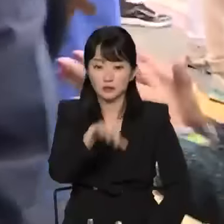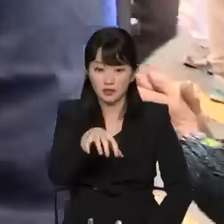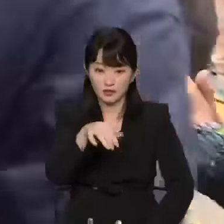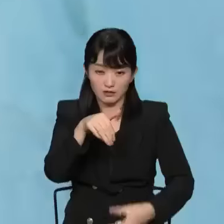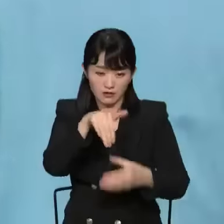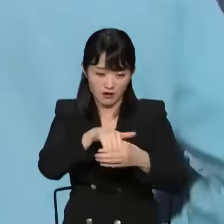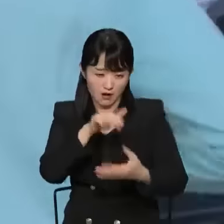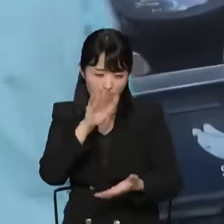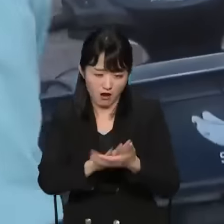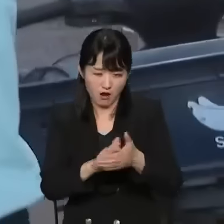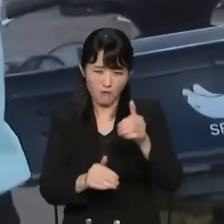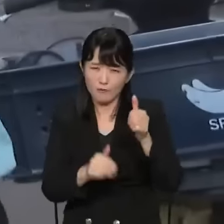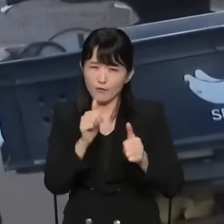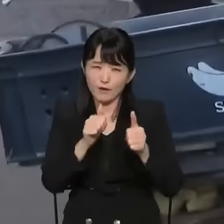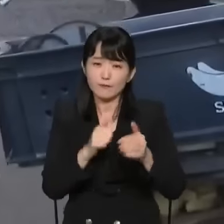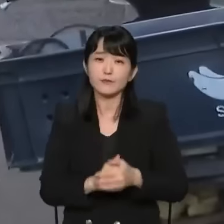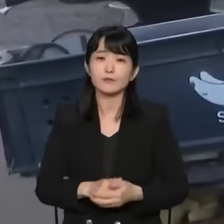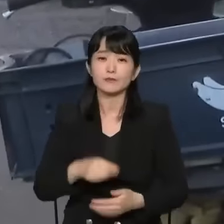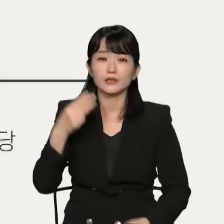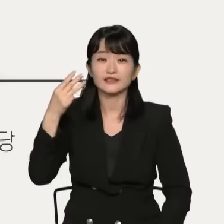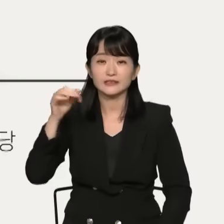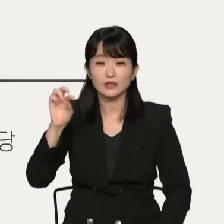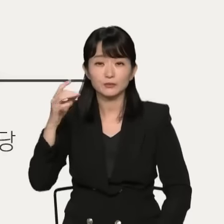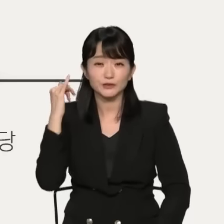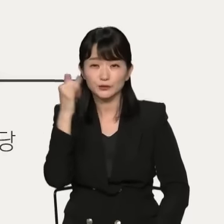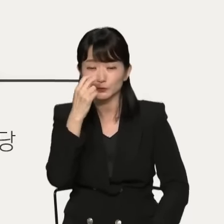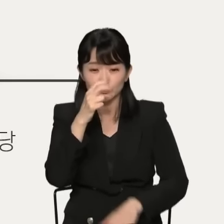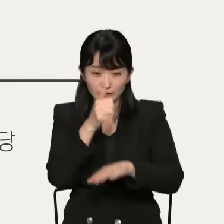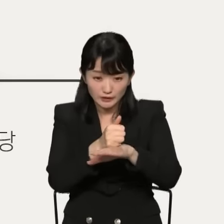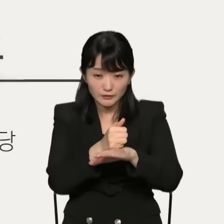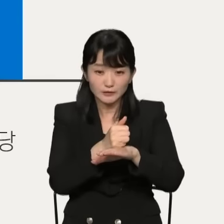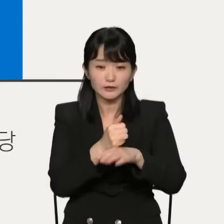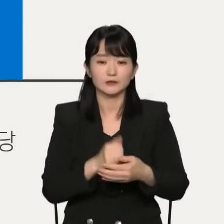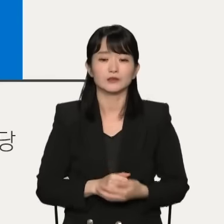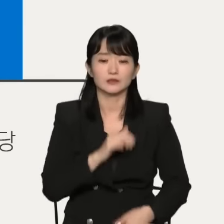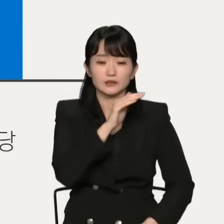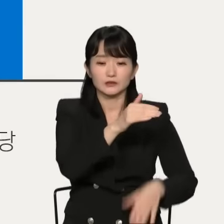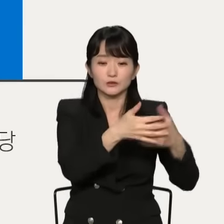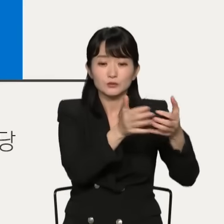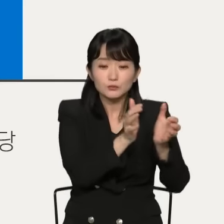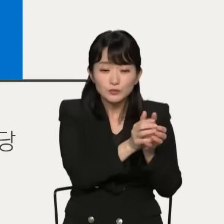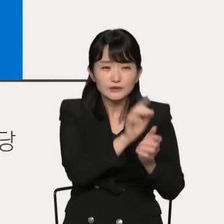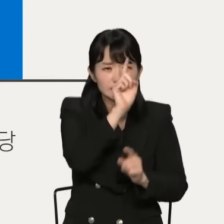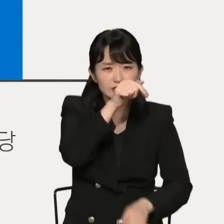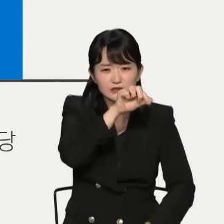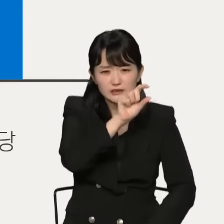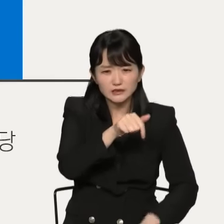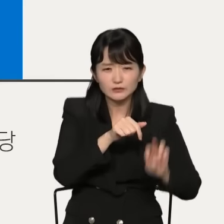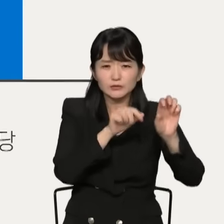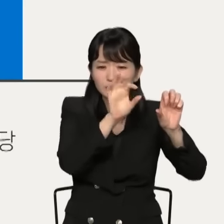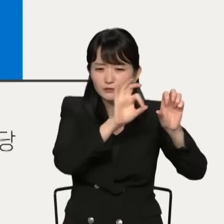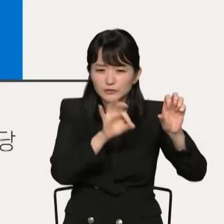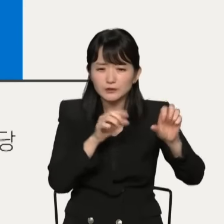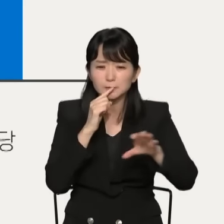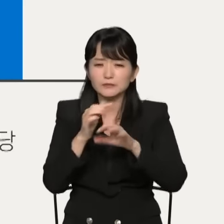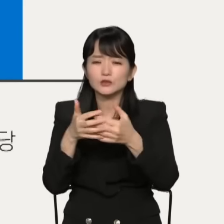초접전입니다. 최근 리얼미터 여론조사에서는 진보당 이석하 후보가 35%, 민주당 장세일